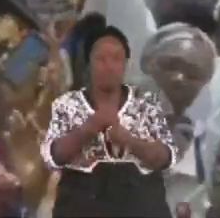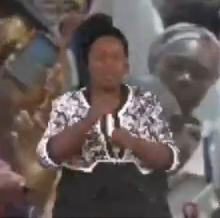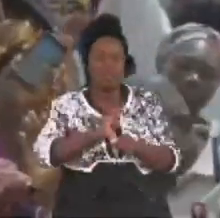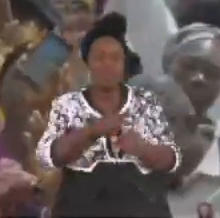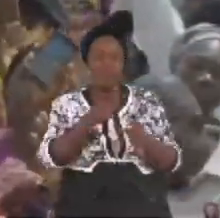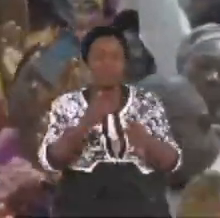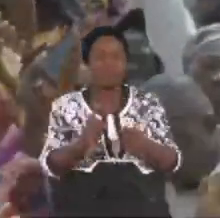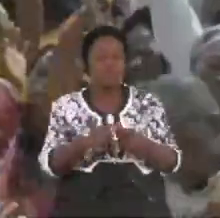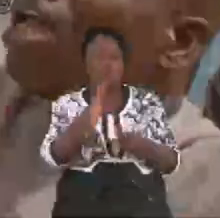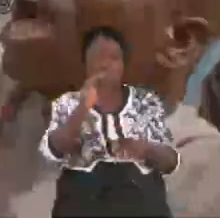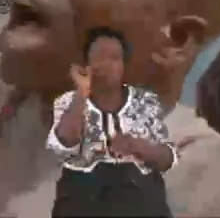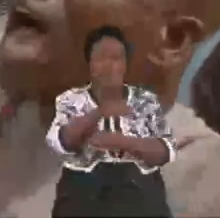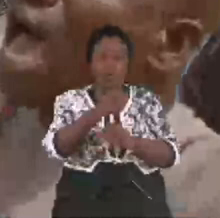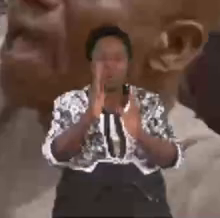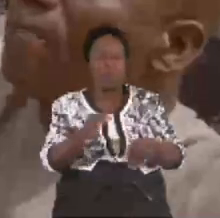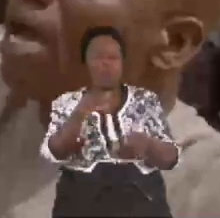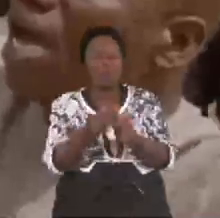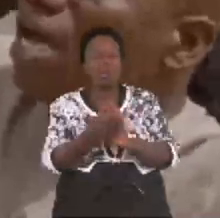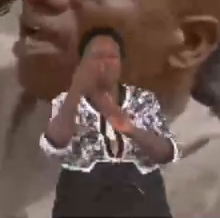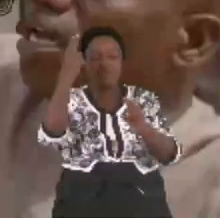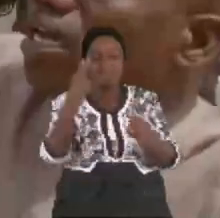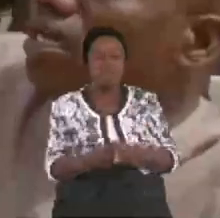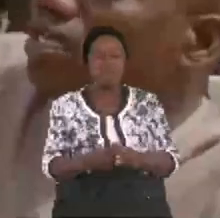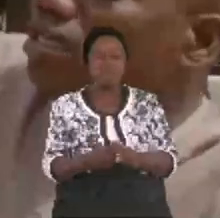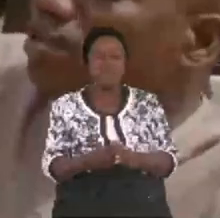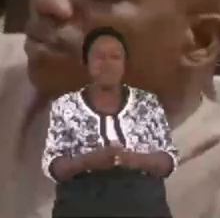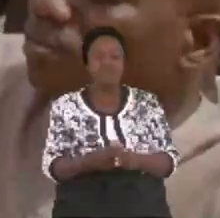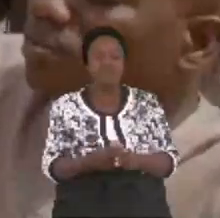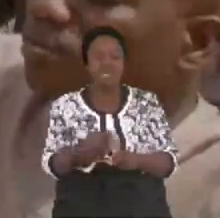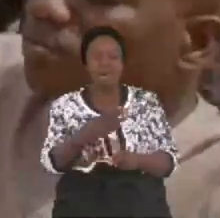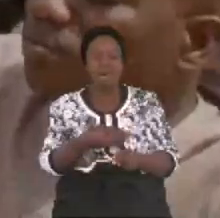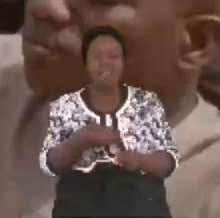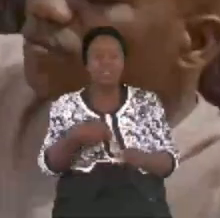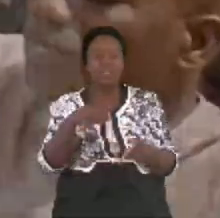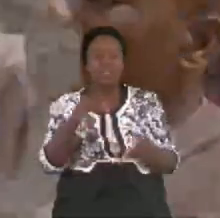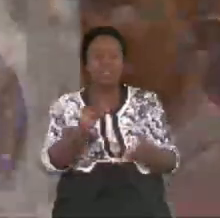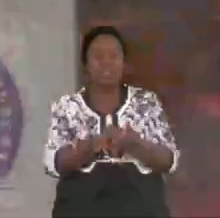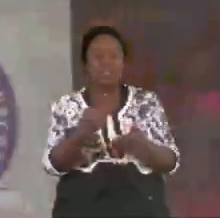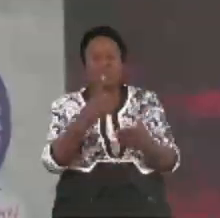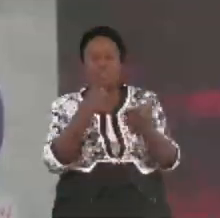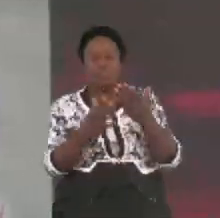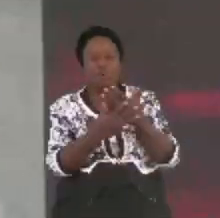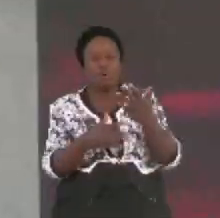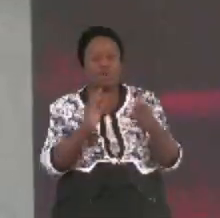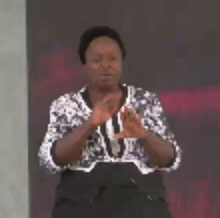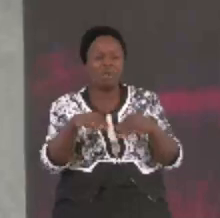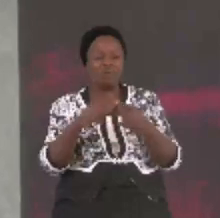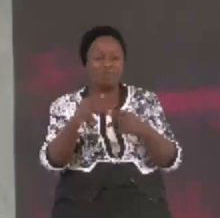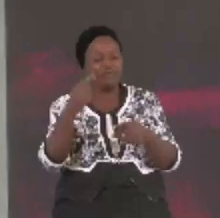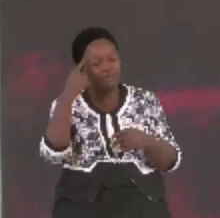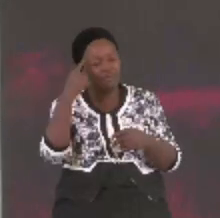Rends-nous, fais de nous des vainqueurs au nom de Jésus. Et le sang que tu as versé pour chacun de